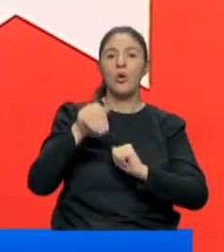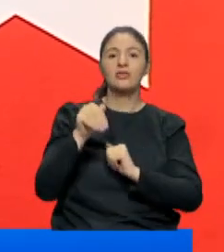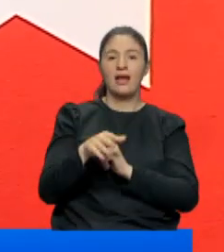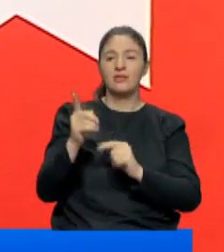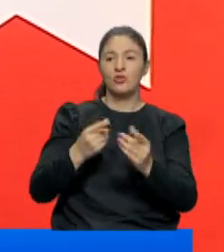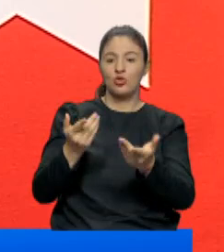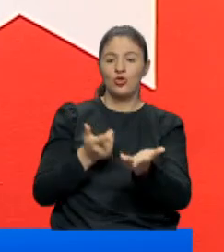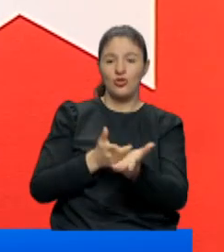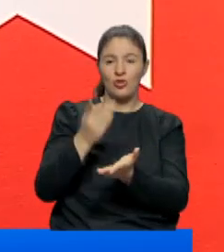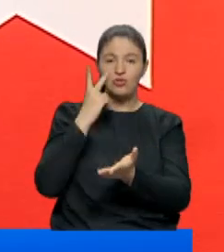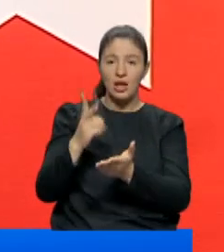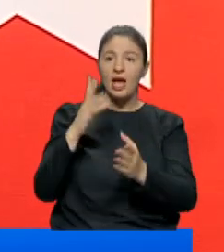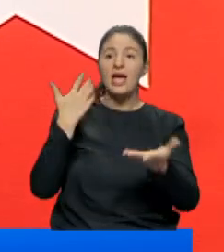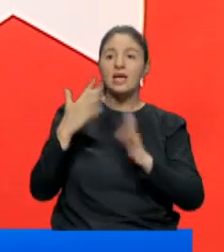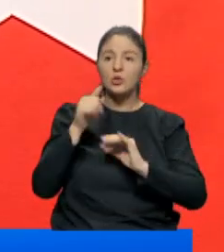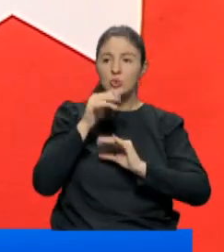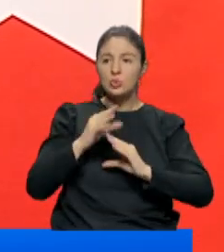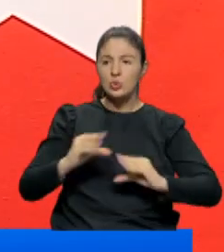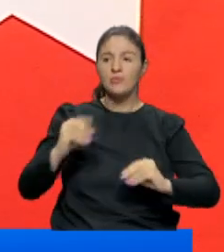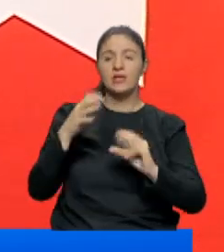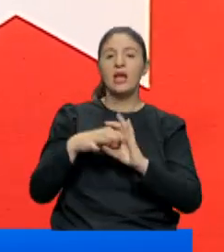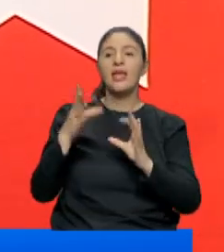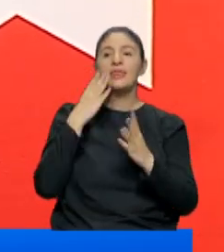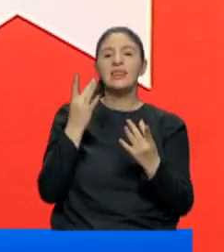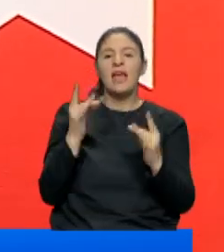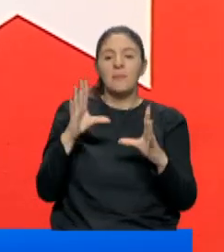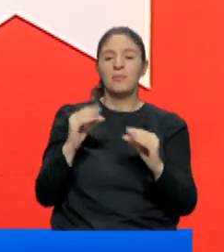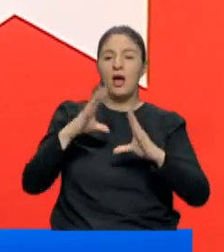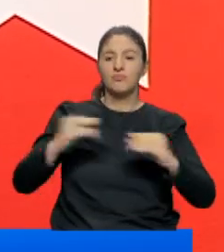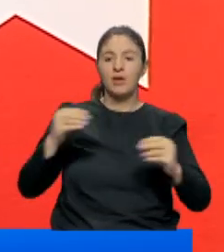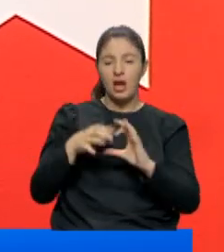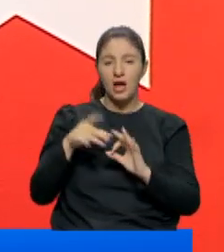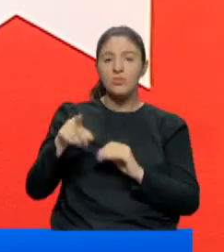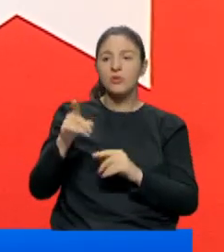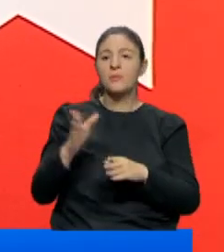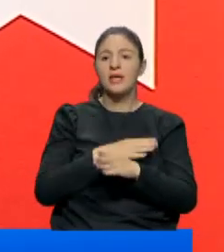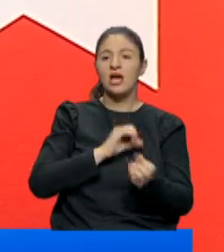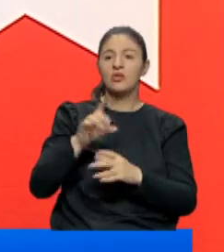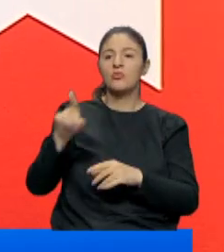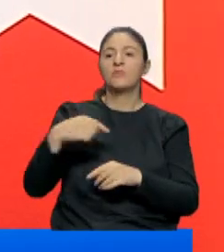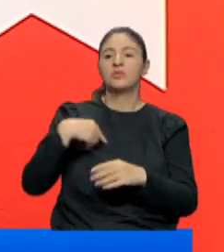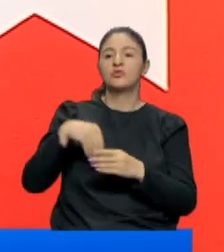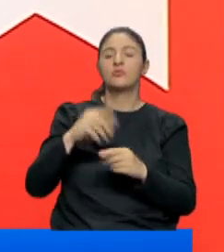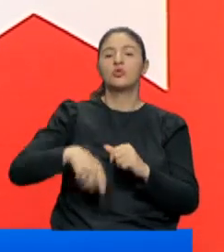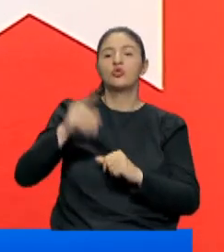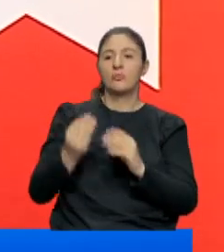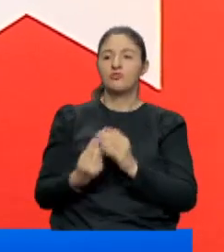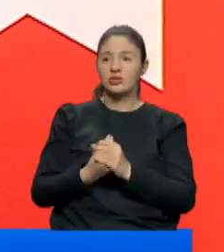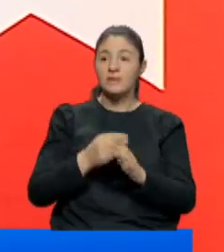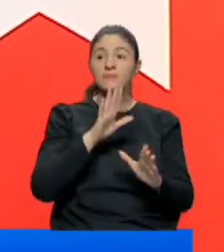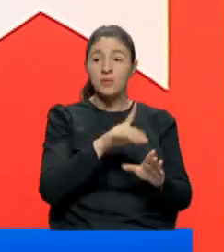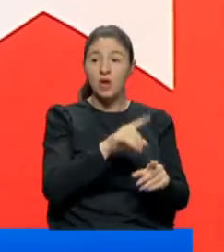sulama ile alakalı değil kuraklık ikliminde kurulmasıyla alakalı memnun yitirilmesi ile alakalı İşte bu pazar artıkları Bugün bizim için bir günde mi